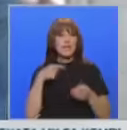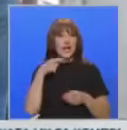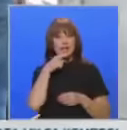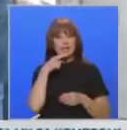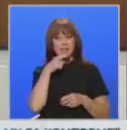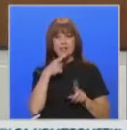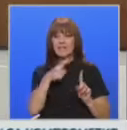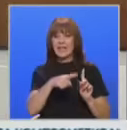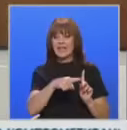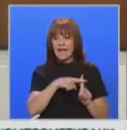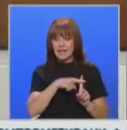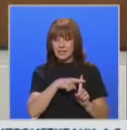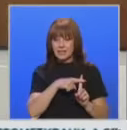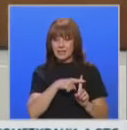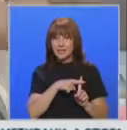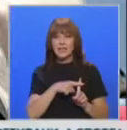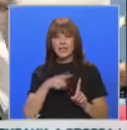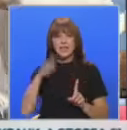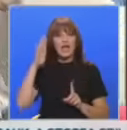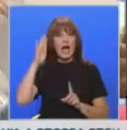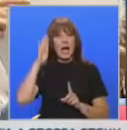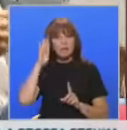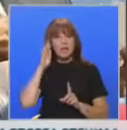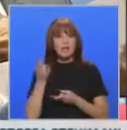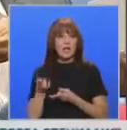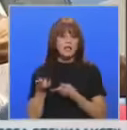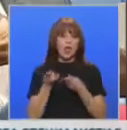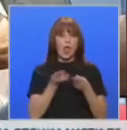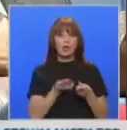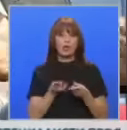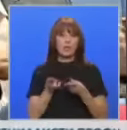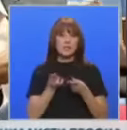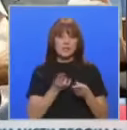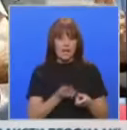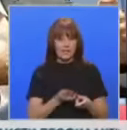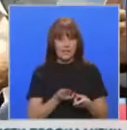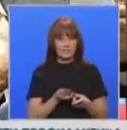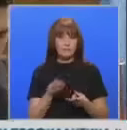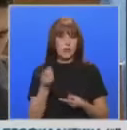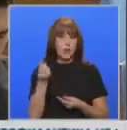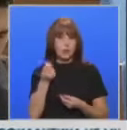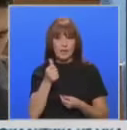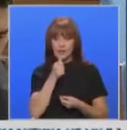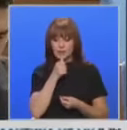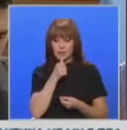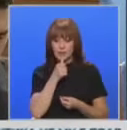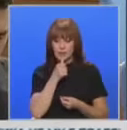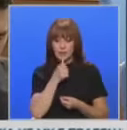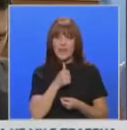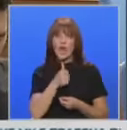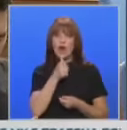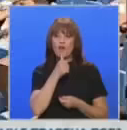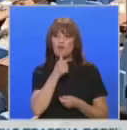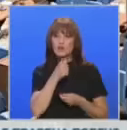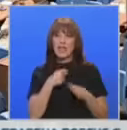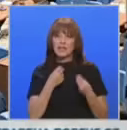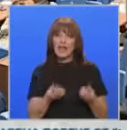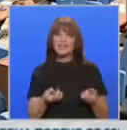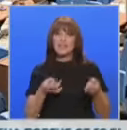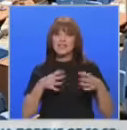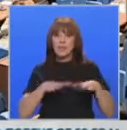доставя питейна. В момента е възстановено електричеството навсякъде в бедстващите региони. Водоподаването е